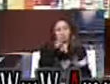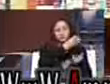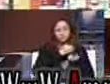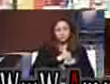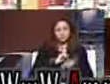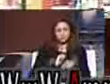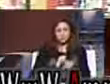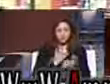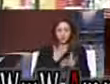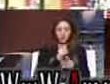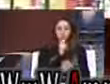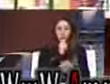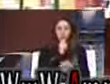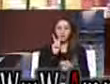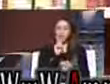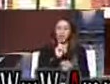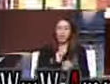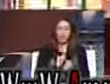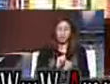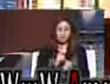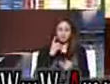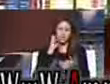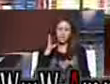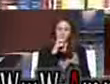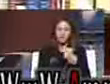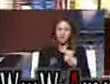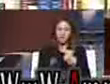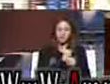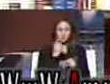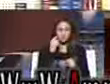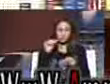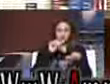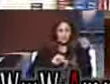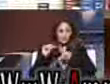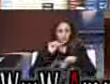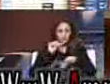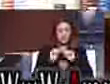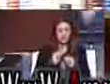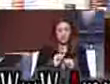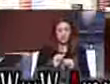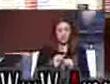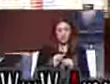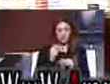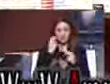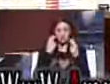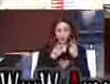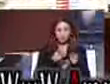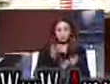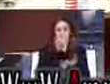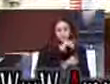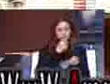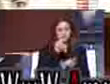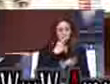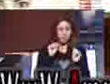وعشان ما يحصلش في مضاعفات فتم التحفظ على او التحفظ على هذه التركيبه بحيث انها تسحب لان